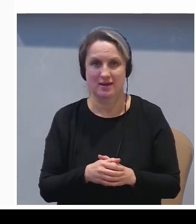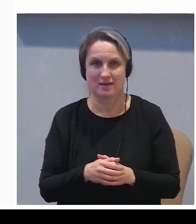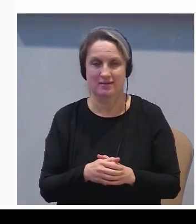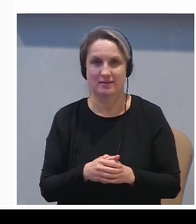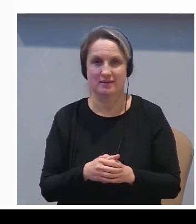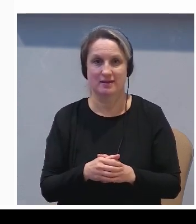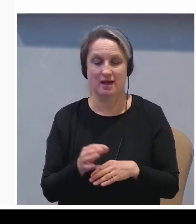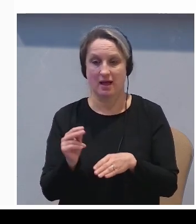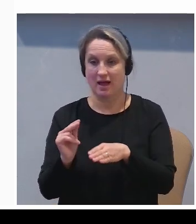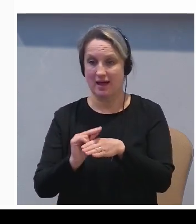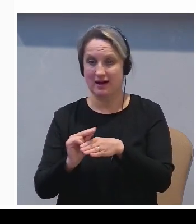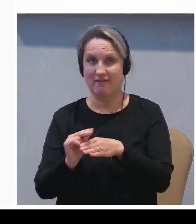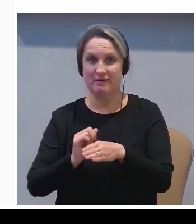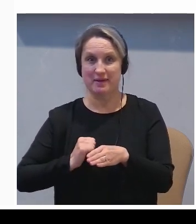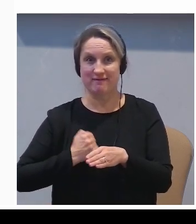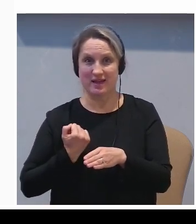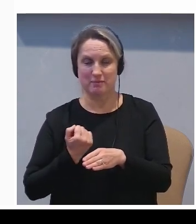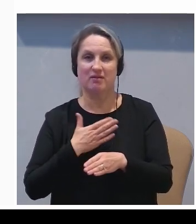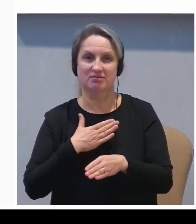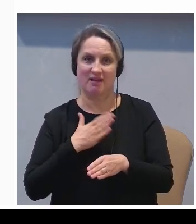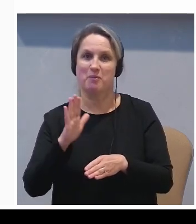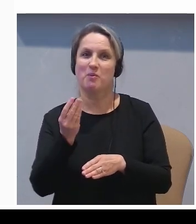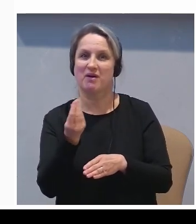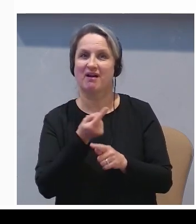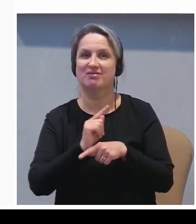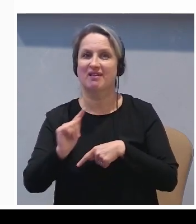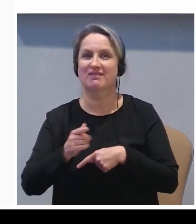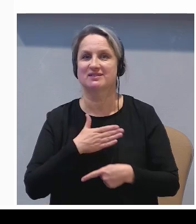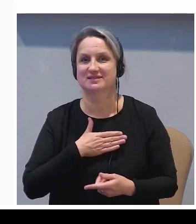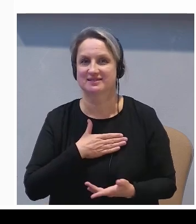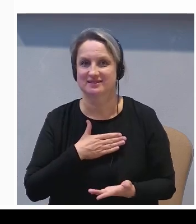Ravimifirmad, kes on selle ravimi välja töötanud, tahavad oma raha tagasi saada.